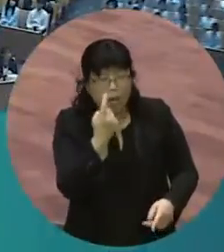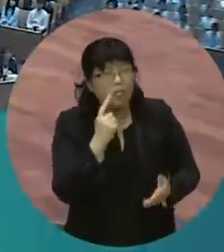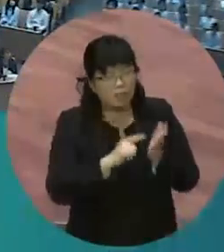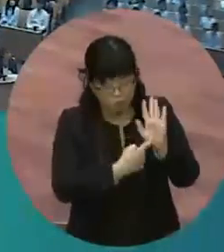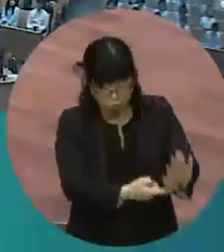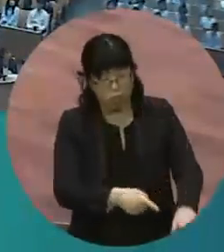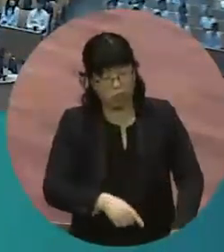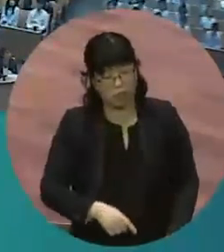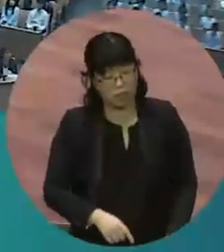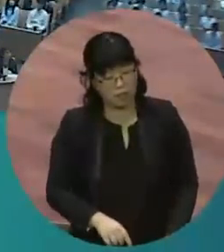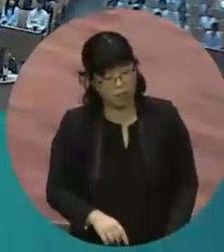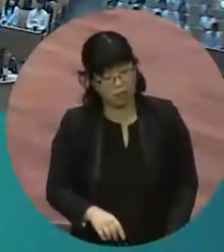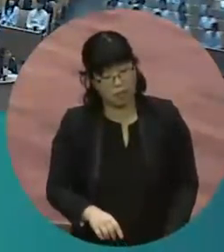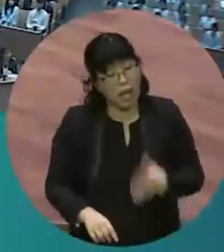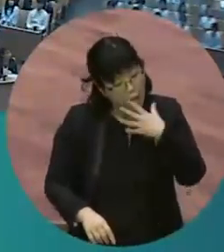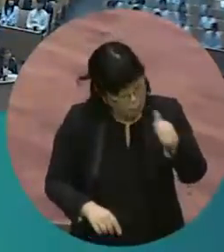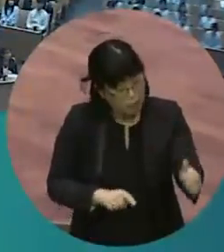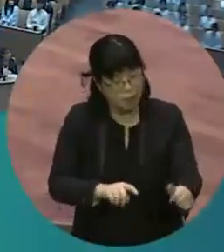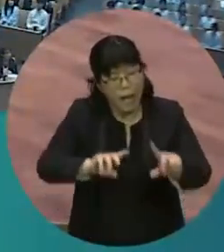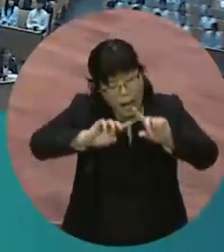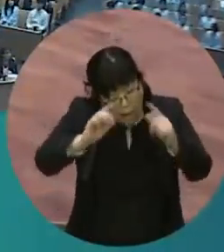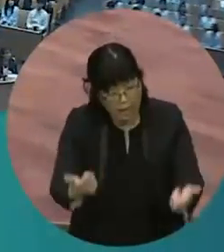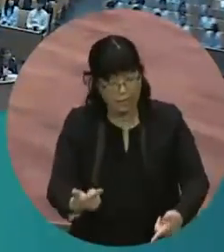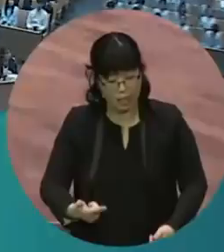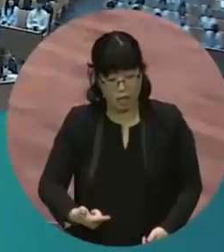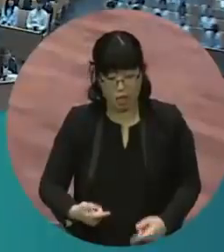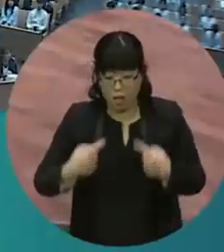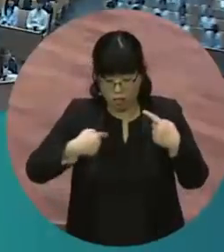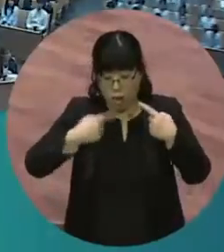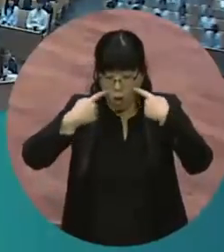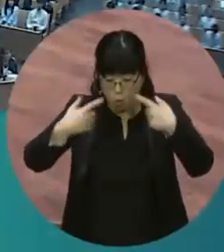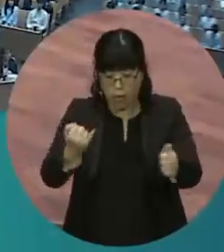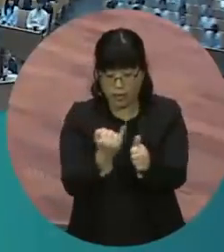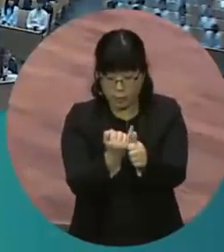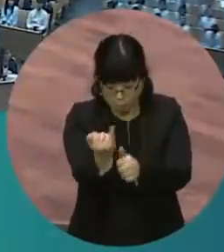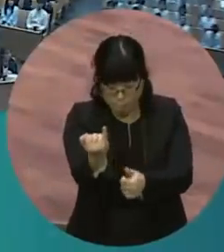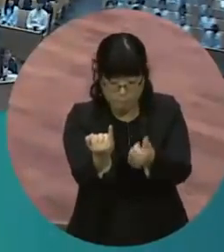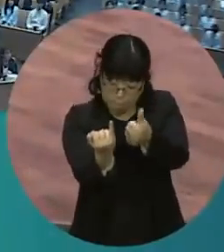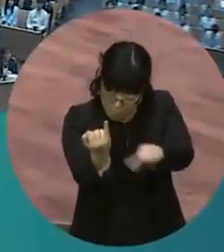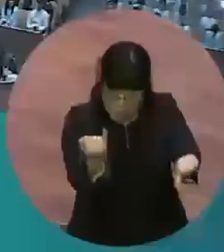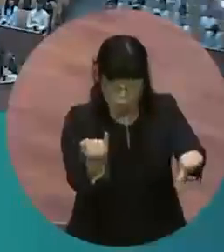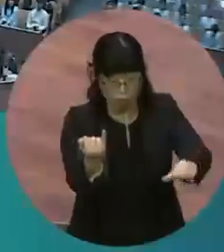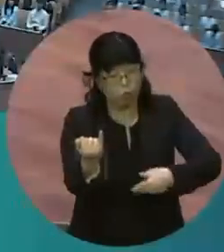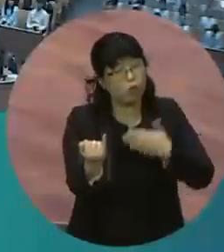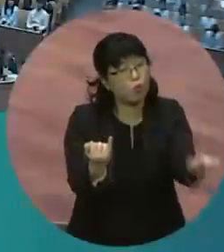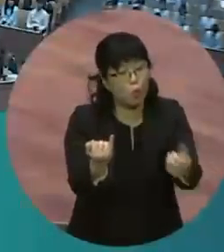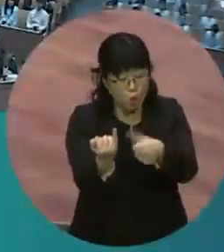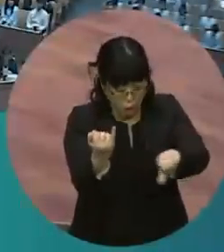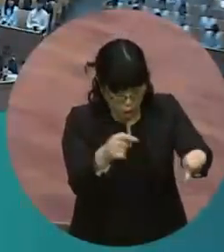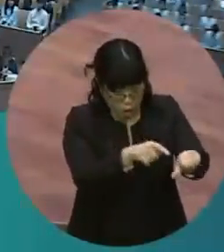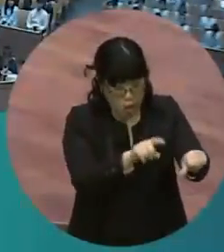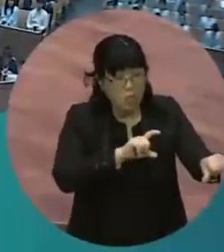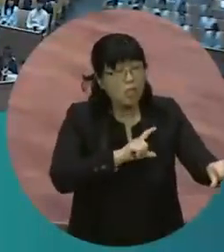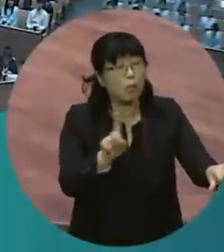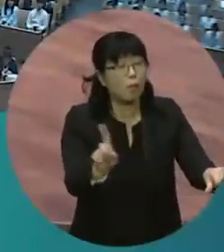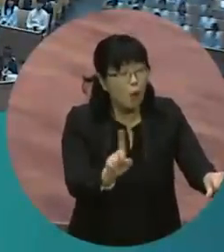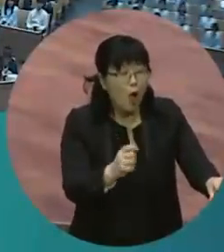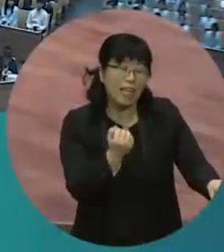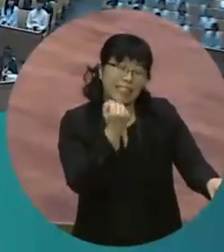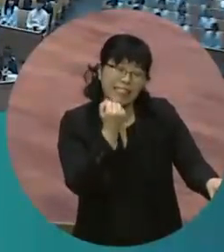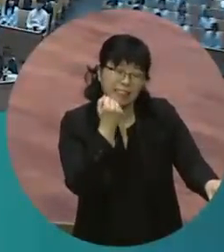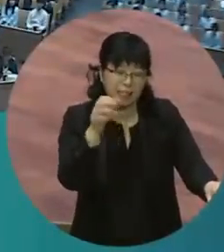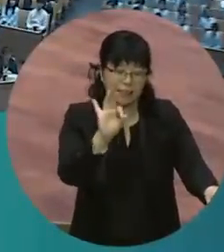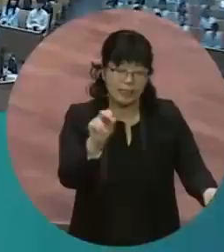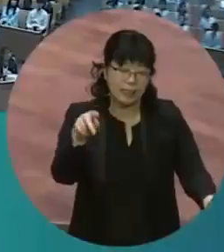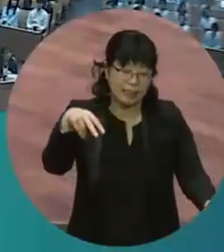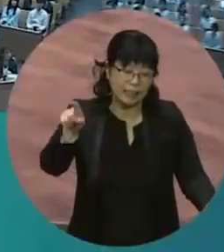사라가 내게 아들을 낳으리니 너는 그 이름을 이삭이라 하라. 내가 그와 내 언약을 세우리니 그의